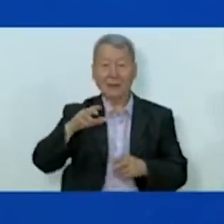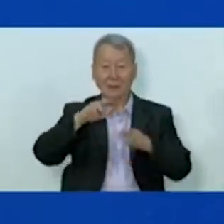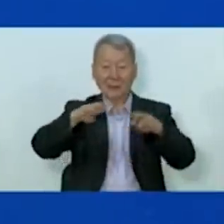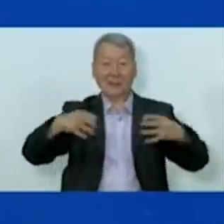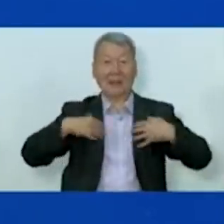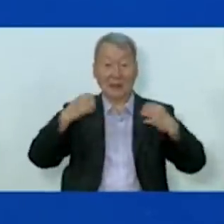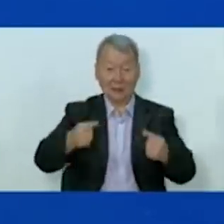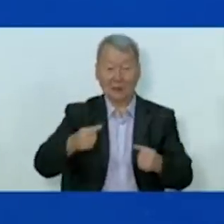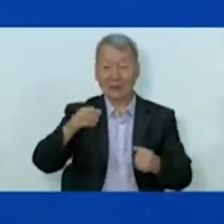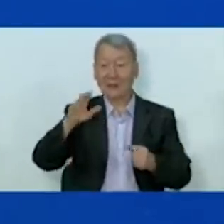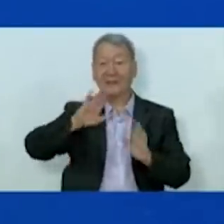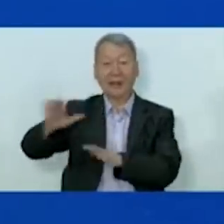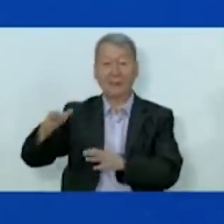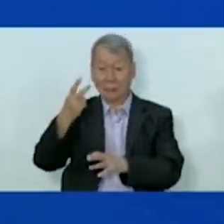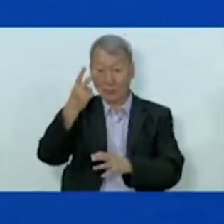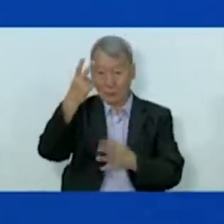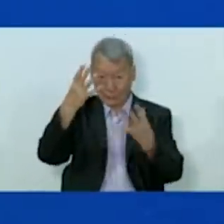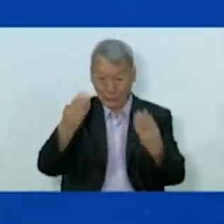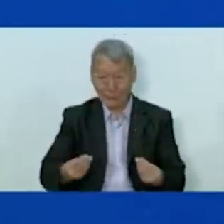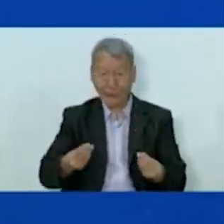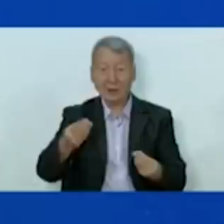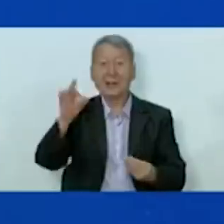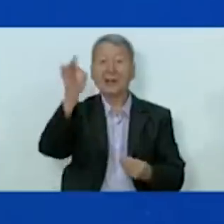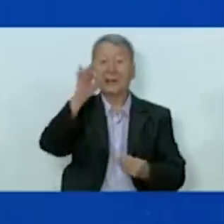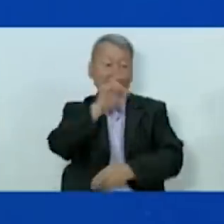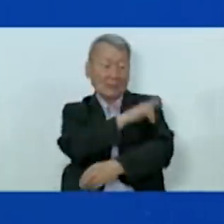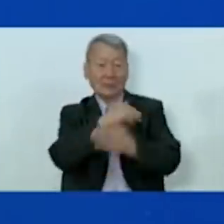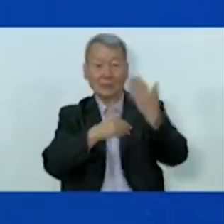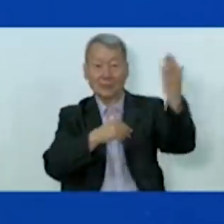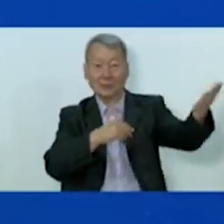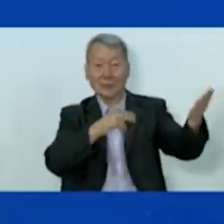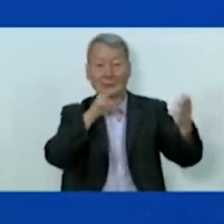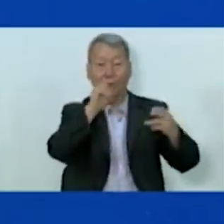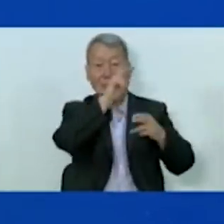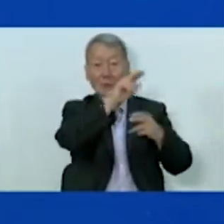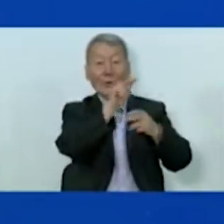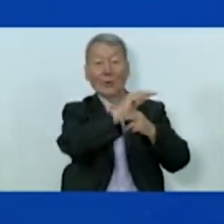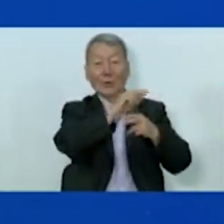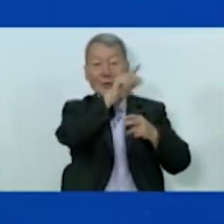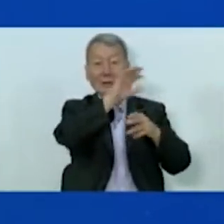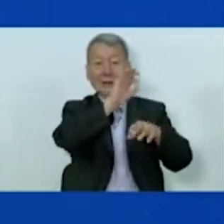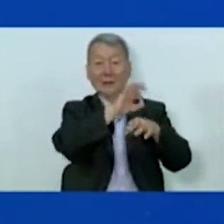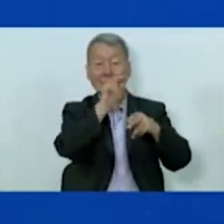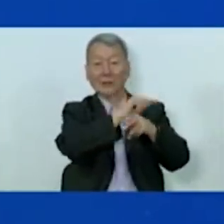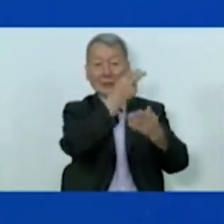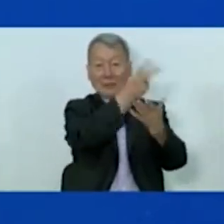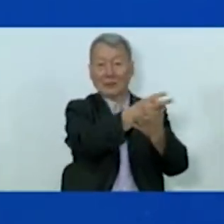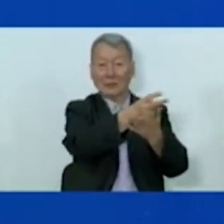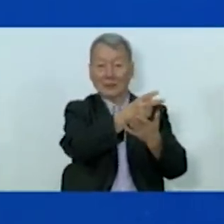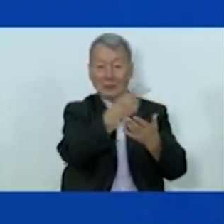Сабыржан Токтосунович менен Нурболот Төлөшөвич бүгүнкү күндө республикалык клиникалык жугуштуу оорулар ооруканасында